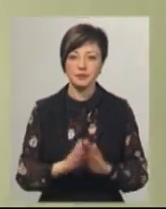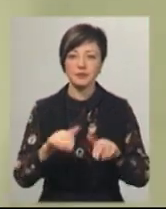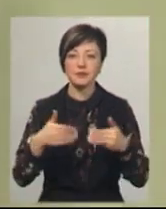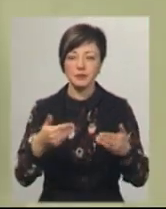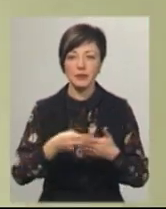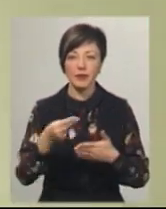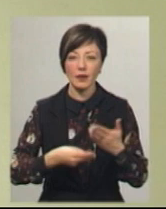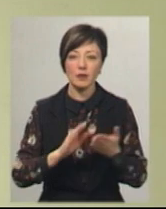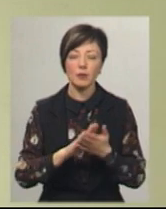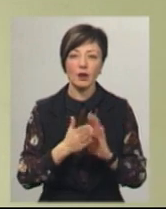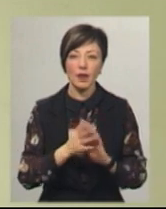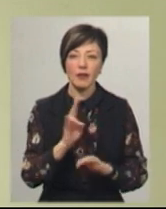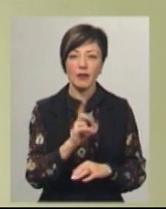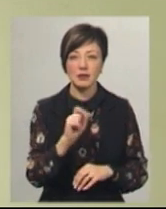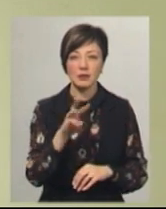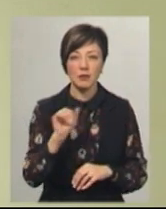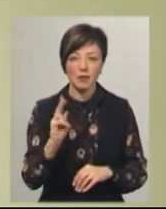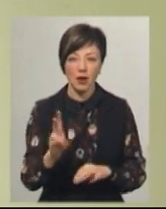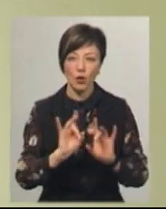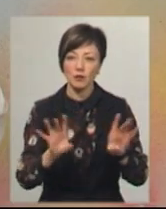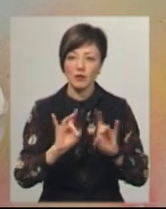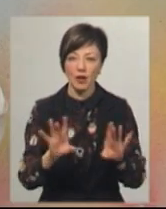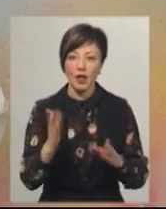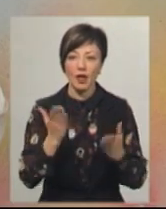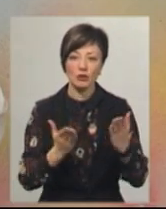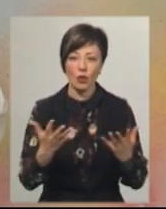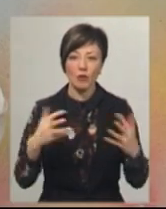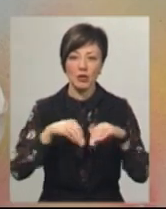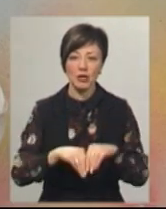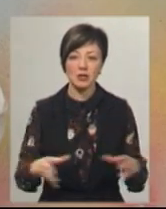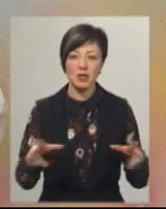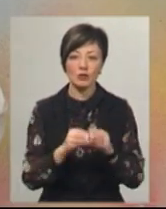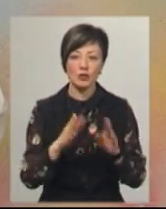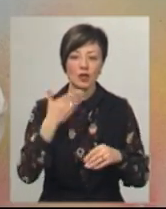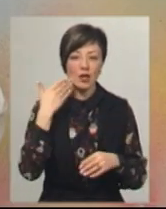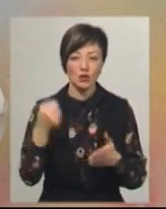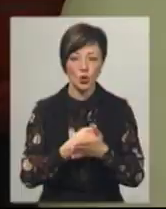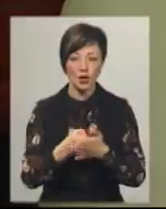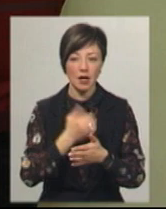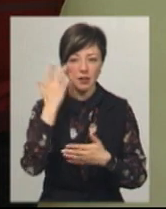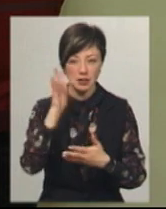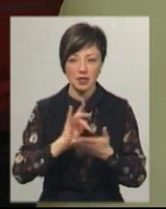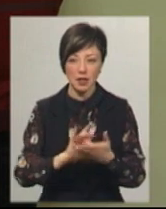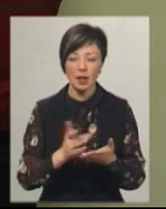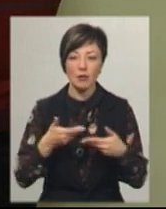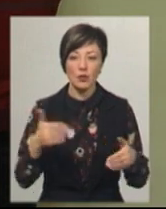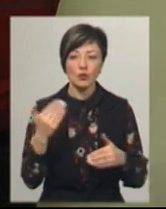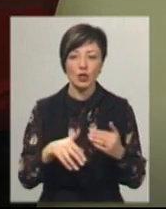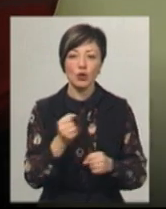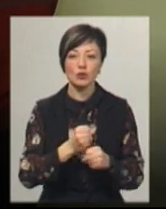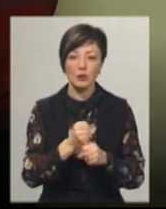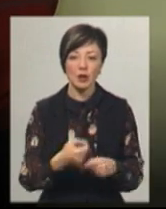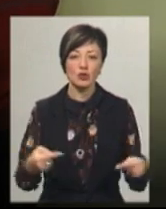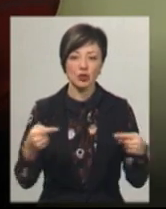Ініціаторка підписання меморандуму Наталія Зимак-Закутня розповіла, що якщо об'єднатися разом, буде легше досягати цілей. Ми вже розробляємо